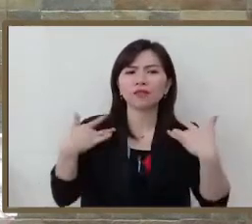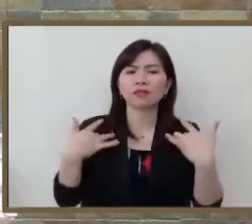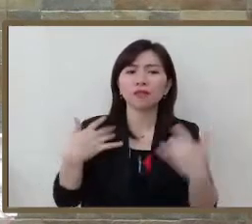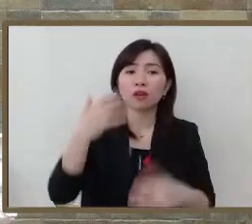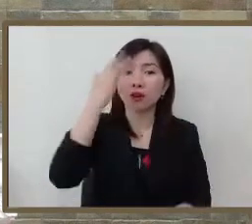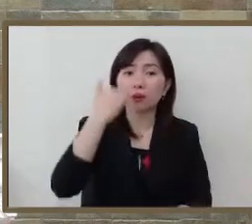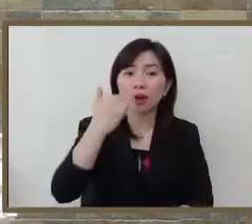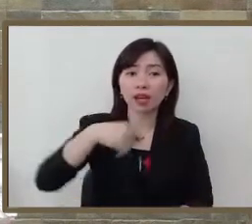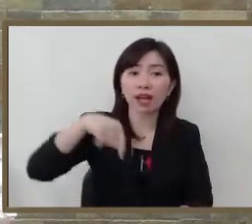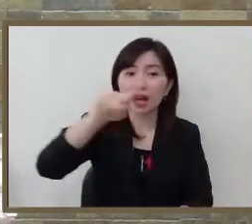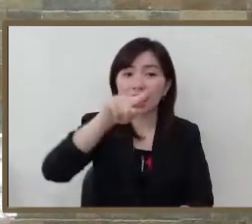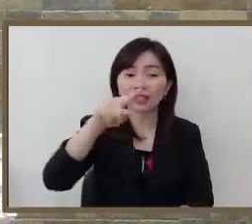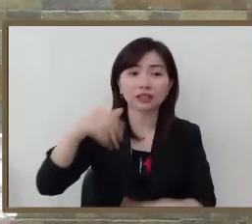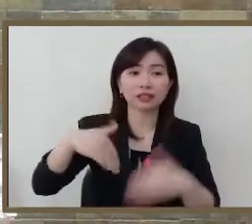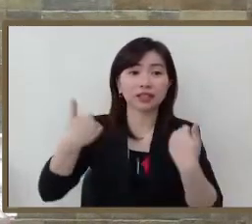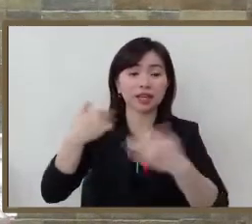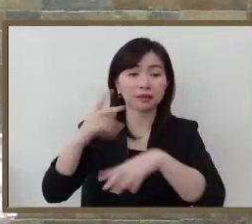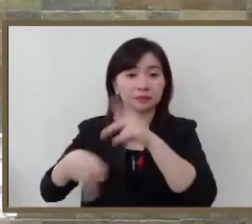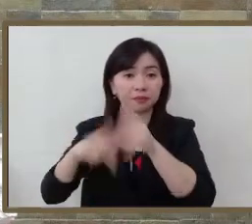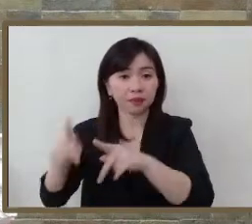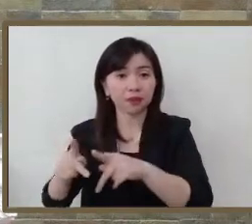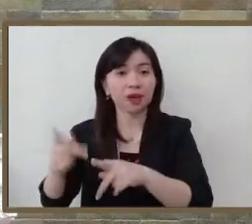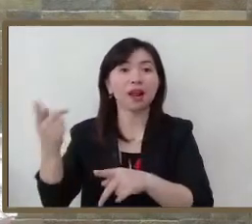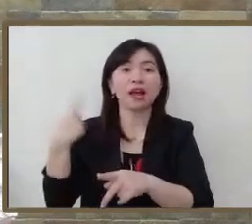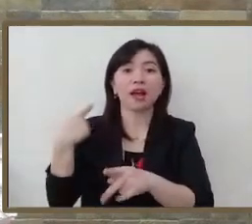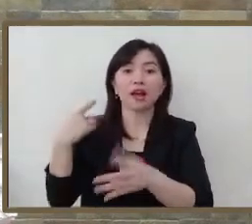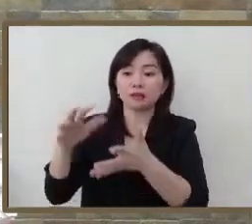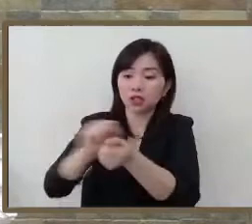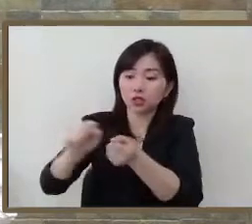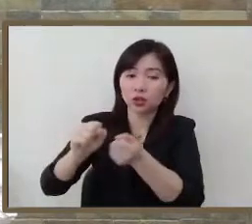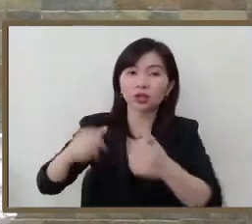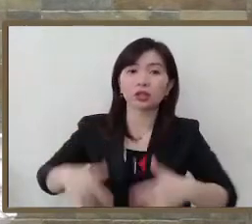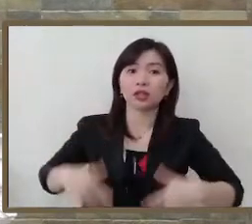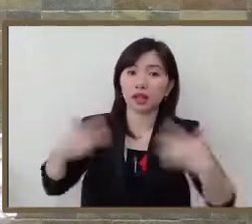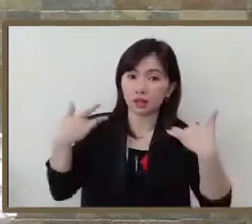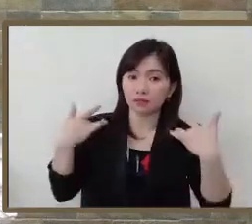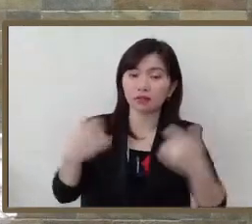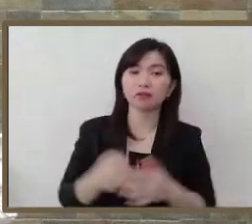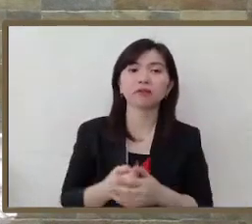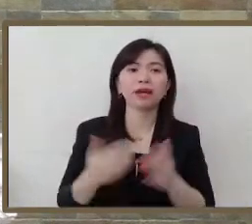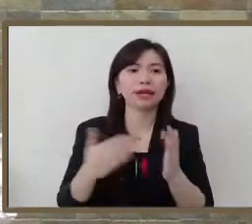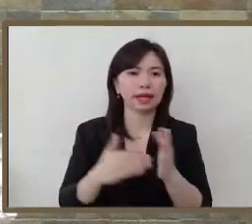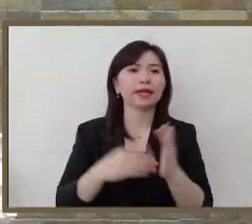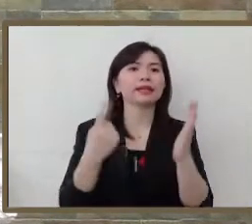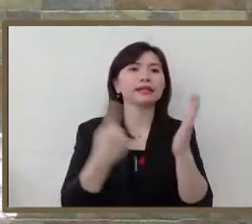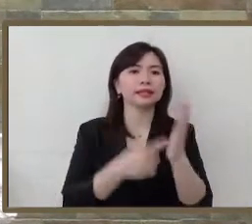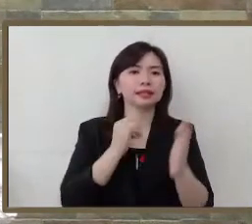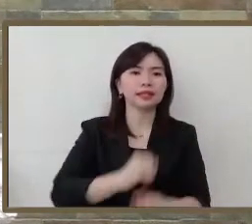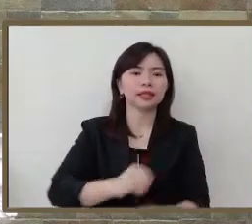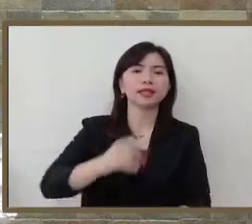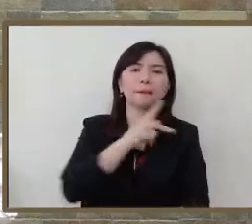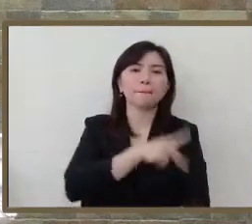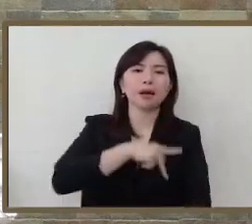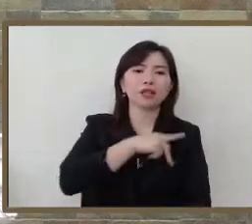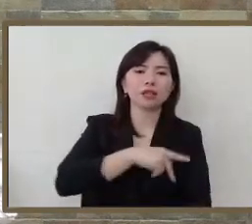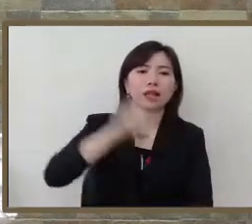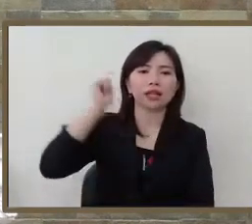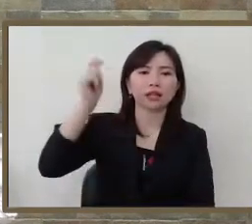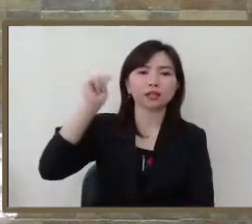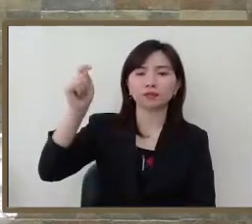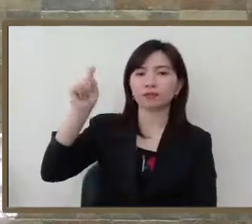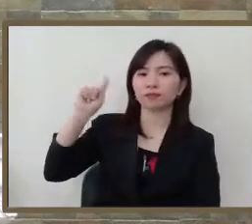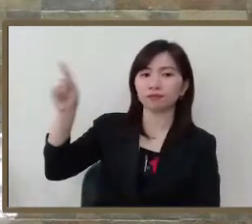not excused on this message. Sabi ko nga po sa inyo, part ito ng aking personal testimony. I've been in